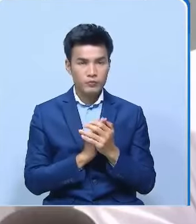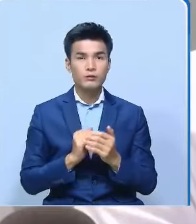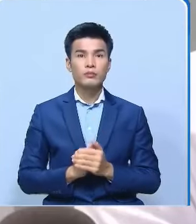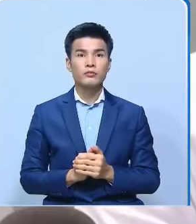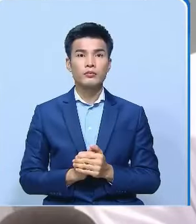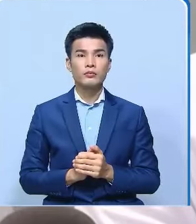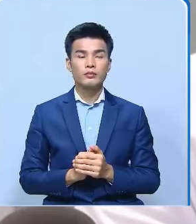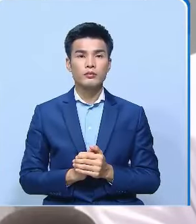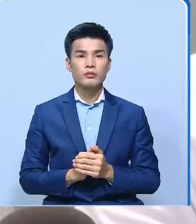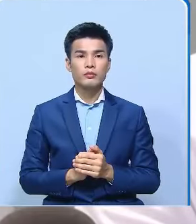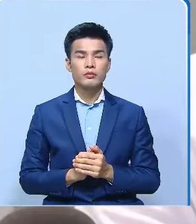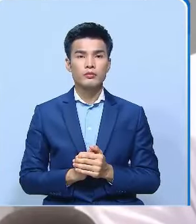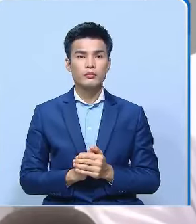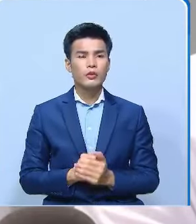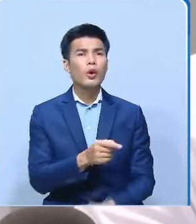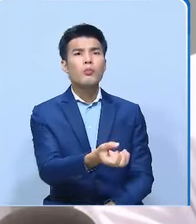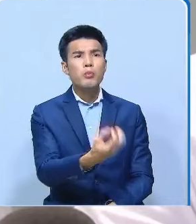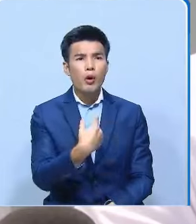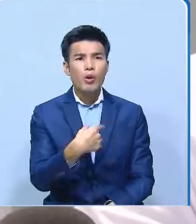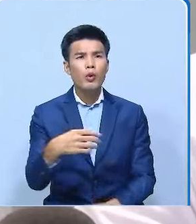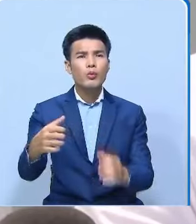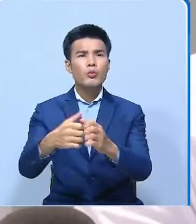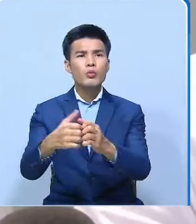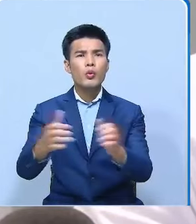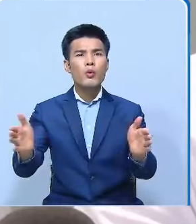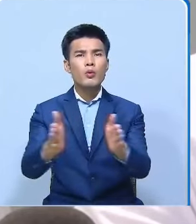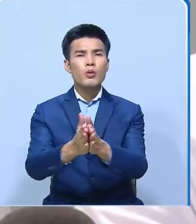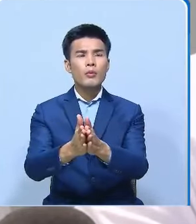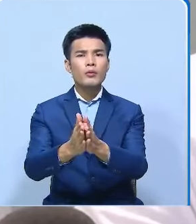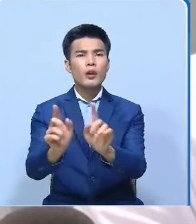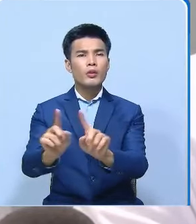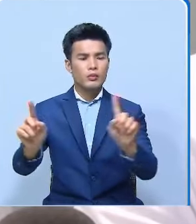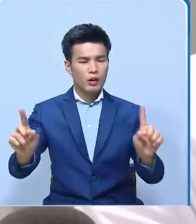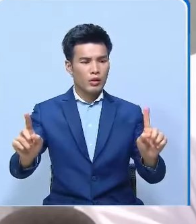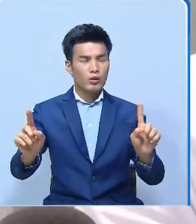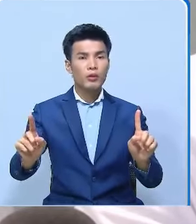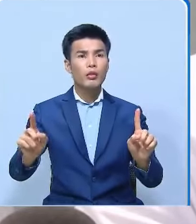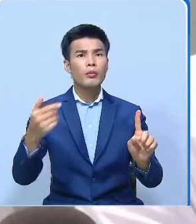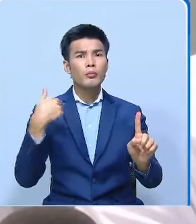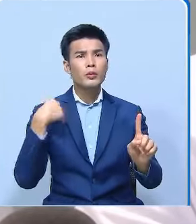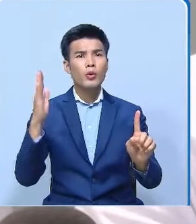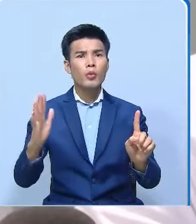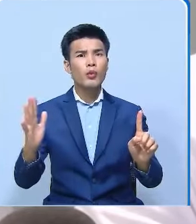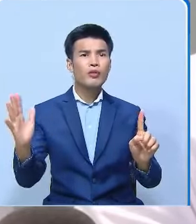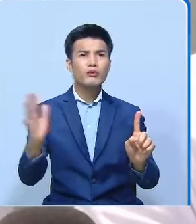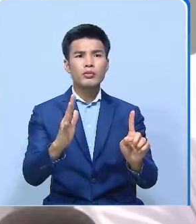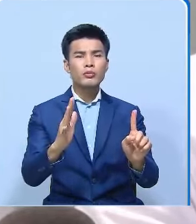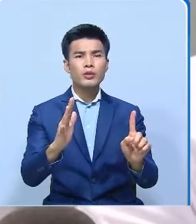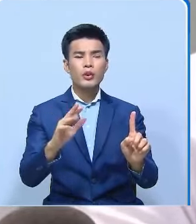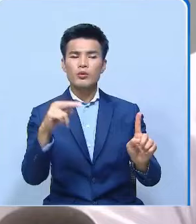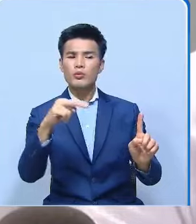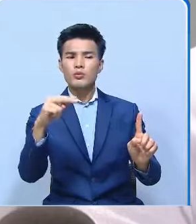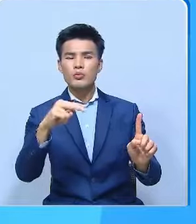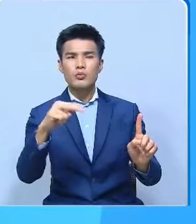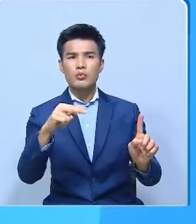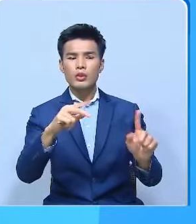บอกคนนี้ตามรังควานเขาออกมาแล้วก็ยังส่งคนไปประมาณว่าไปดูไปอะไร